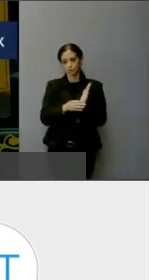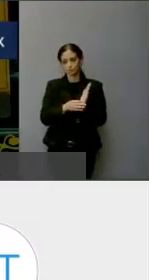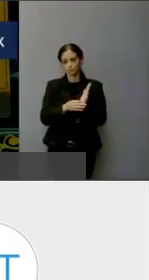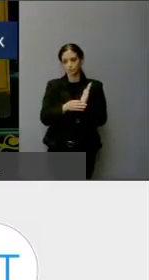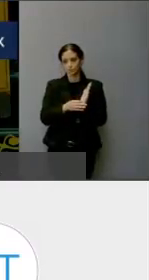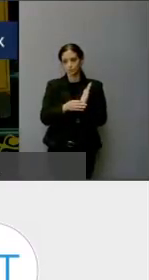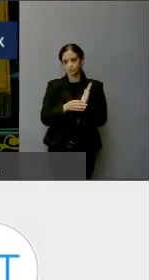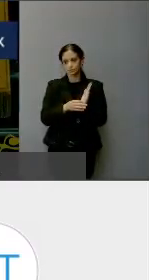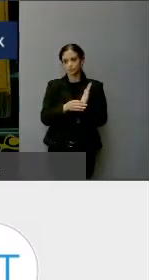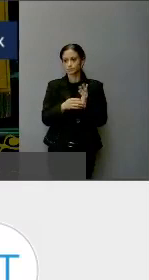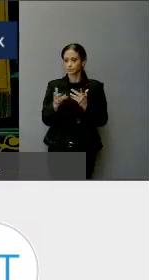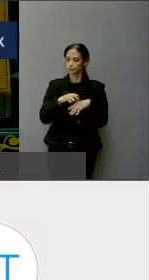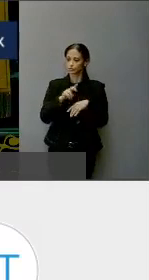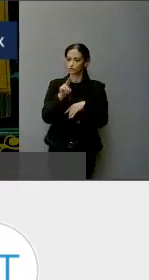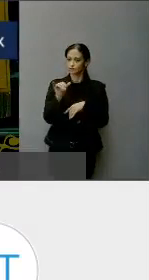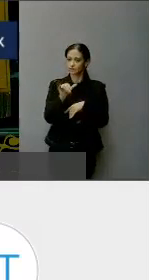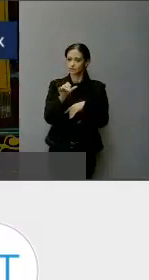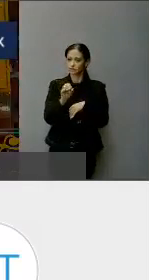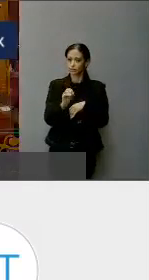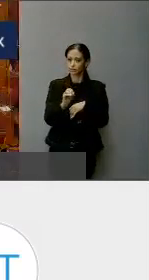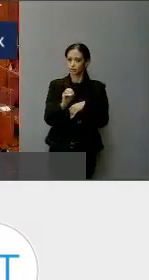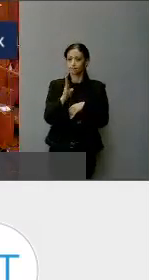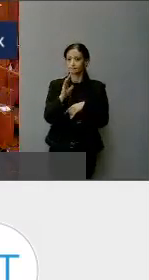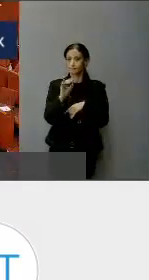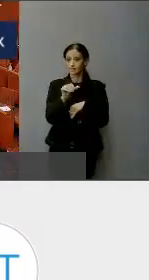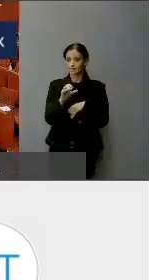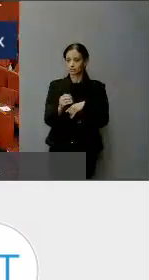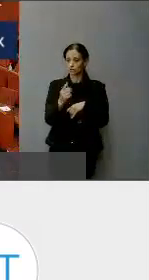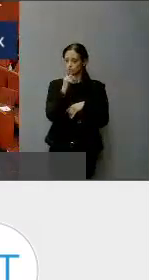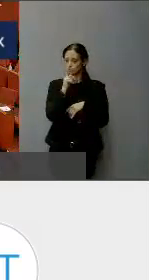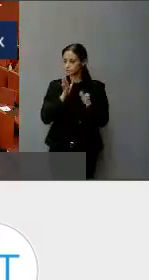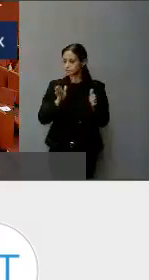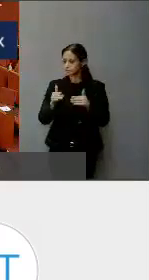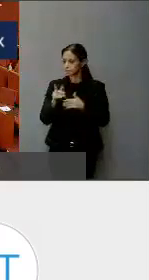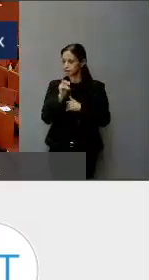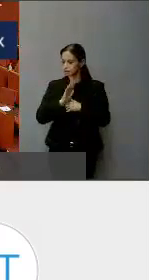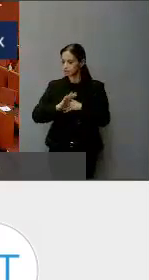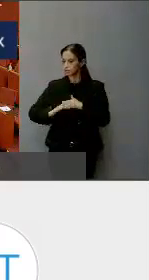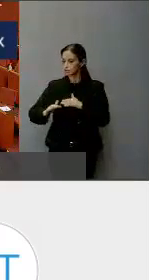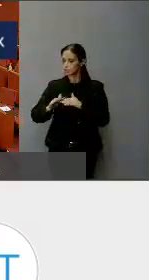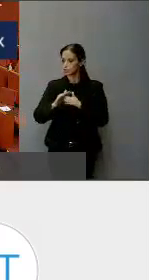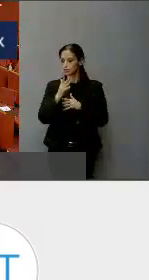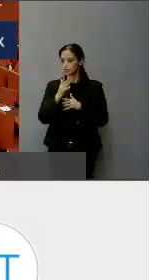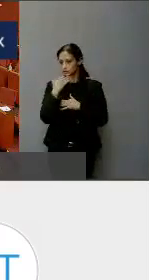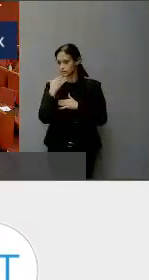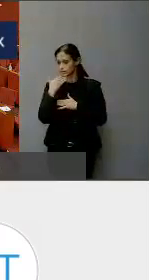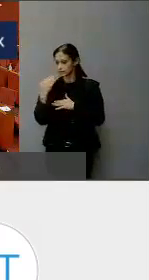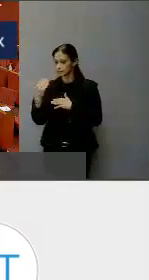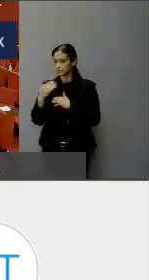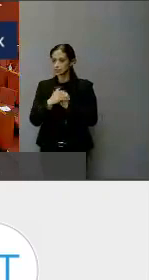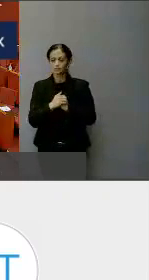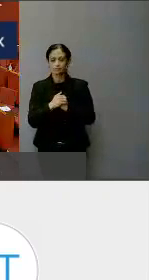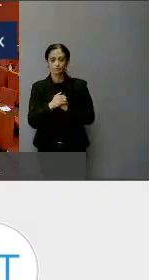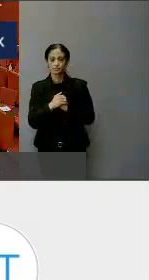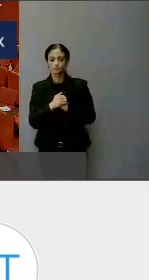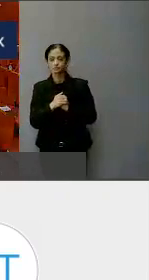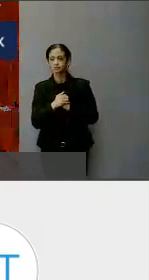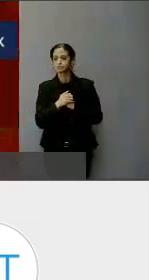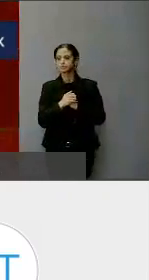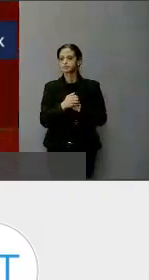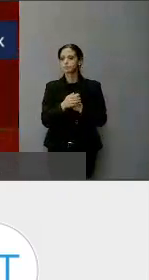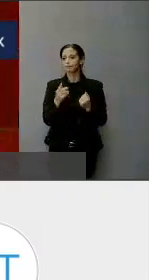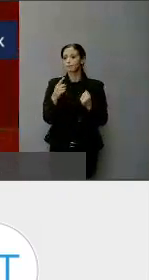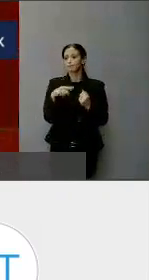prego debolissimo un po di cemento in aula sì grazie grazie a per quanto